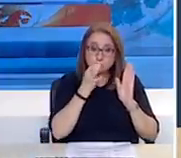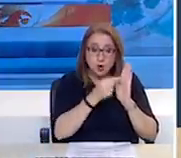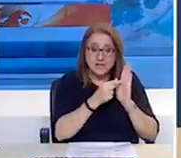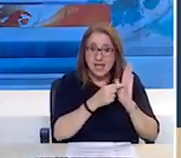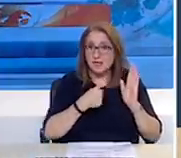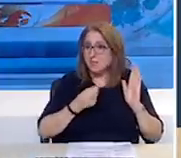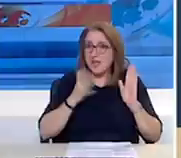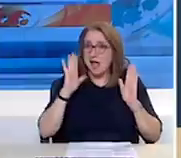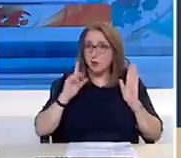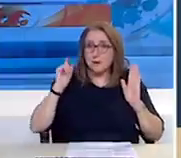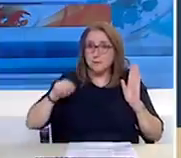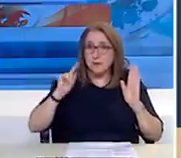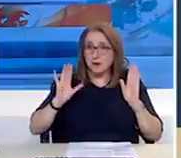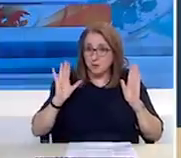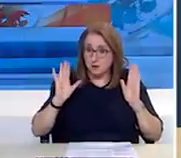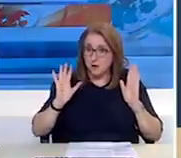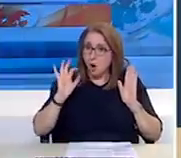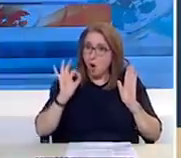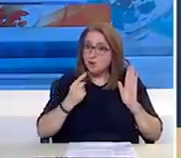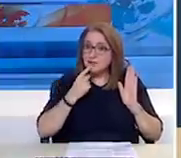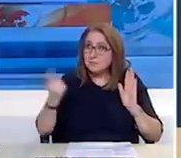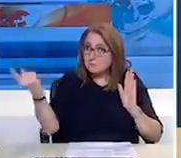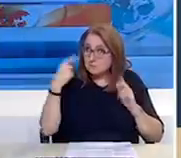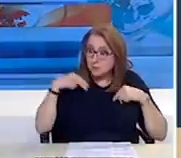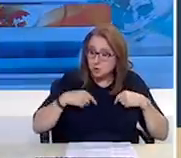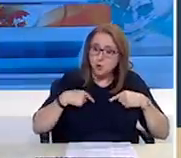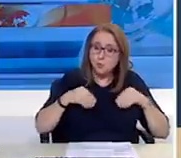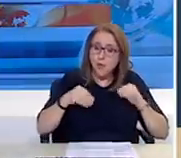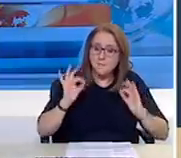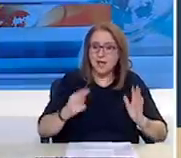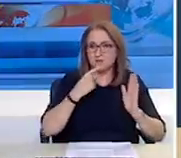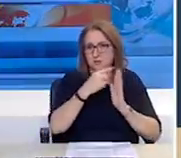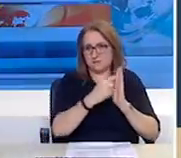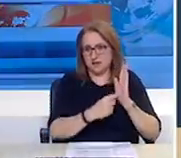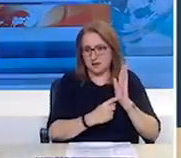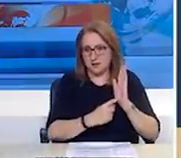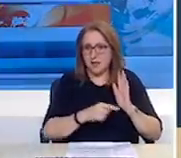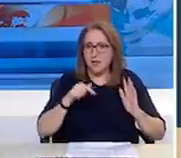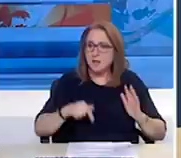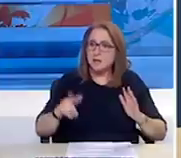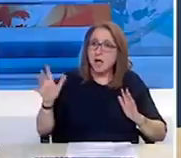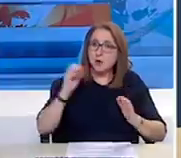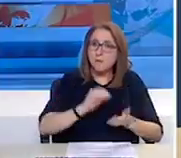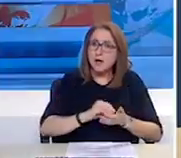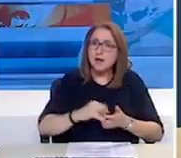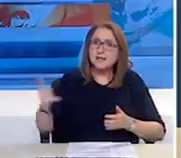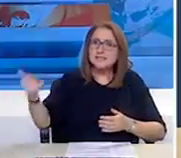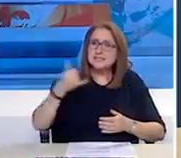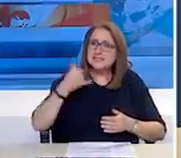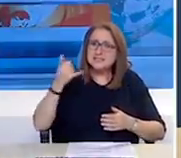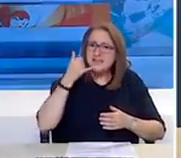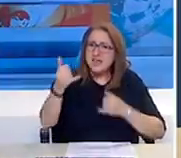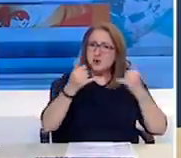δραστηριότητας. Οι παραγγελίες από τα ηλεκτρονικά καταστήματα για προϊόντα που ανήκουν σε κωδικούς δραστηριότητας που παραμένουν σε αναστολή